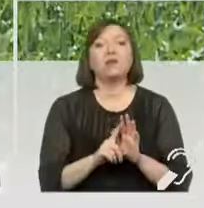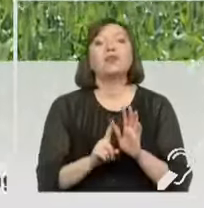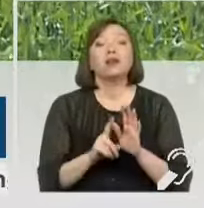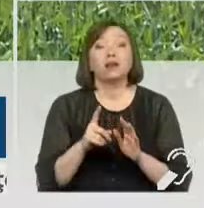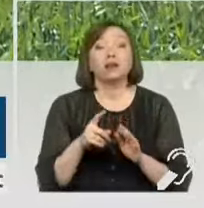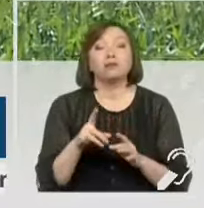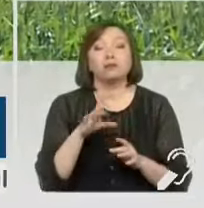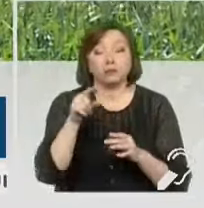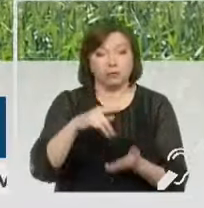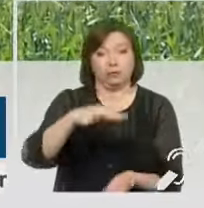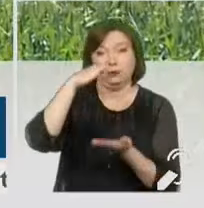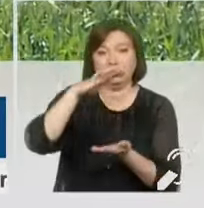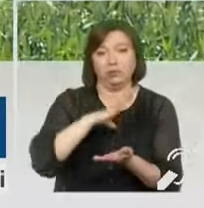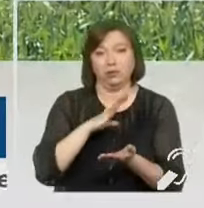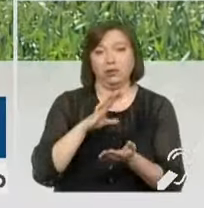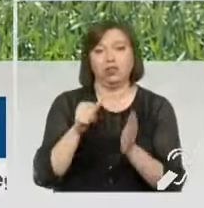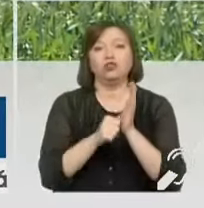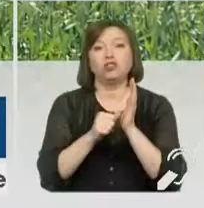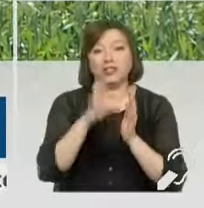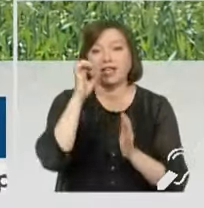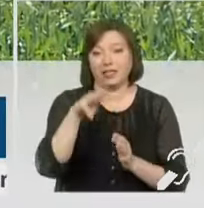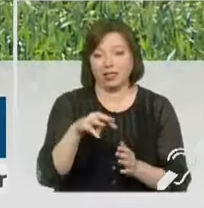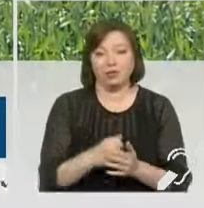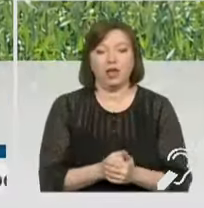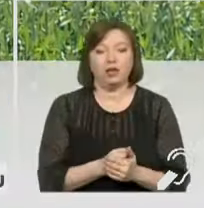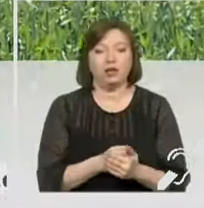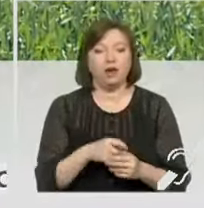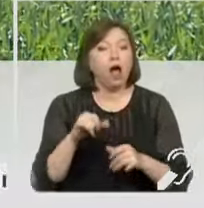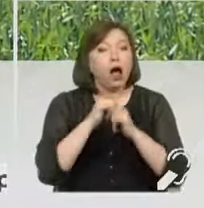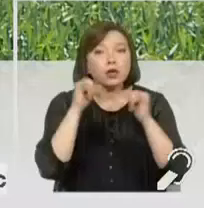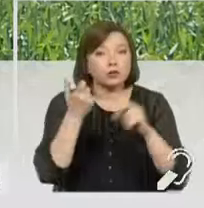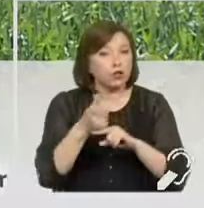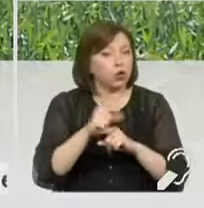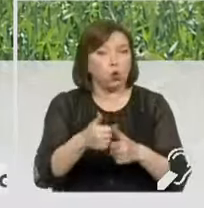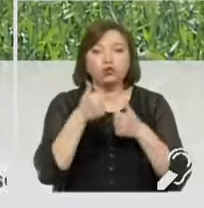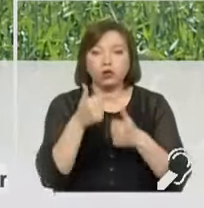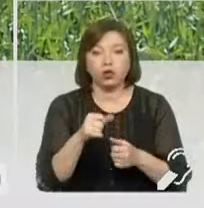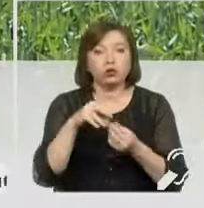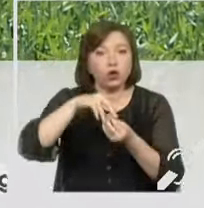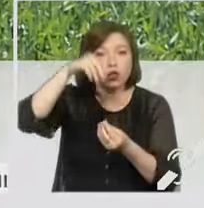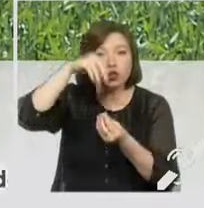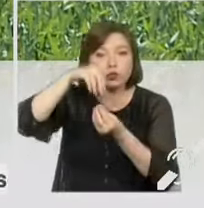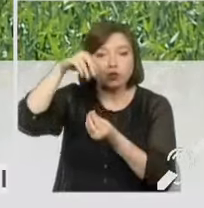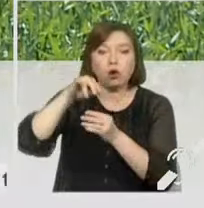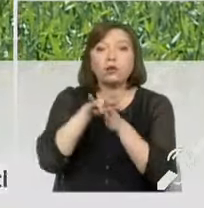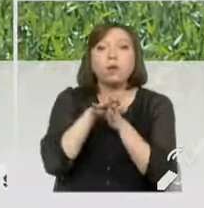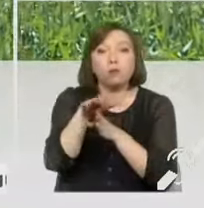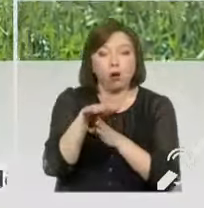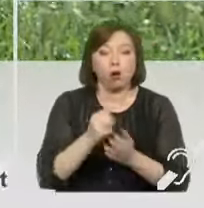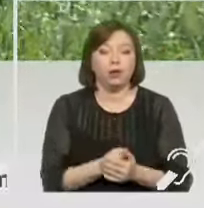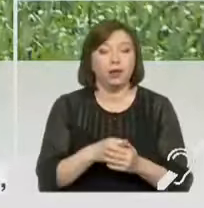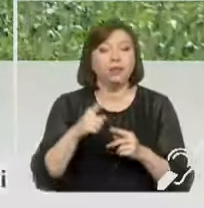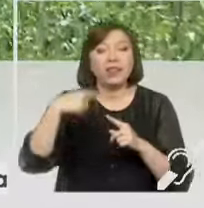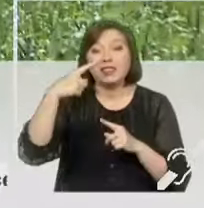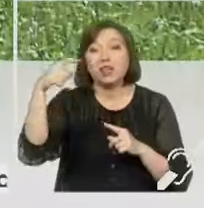grâul are o înălțime de aproximativ 60 de centimetri. S-a dezvoltat perfect în acest an, iar spicele sunt pline.